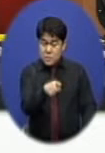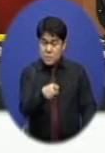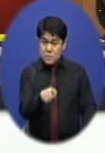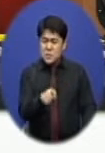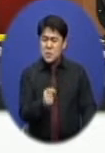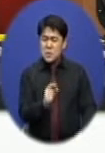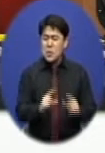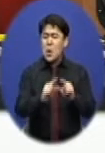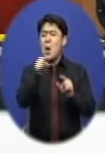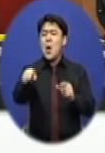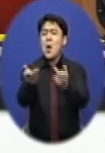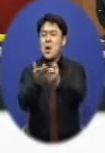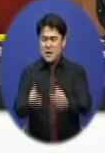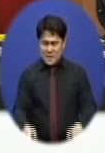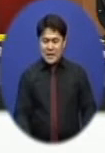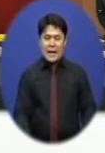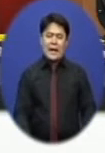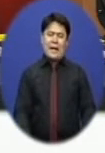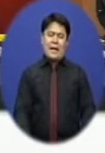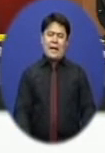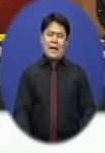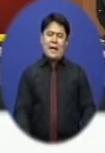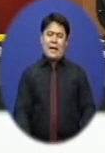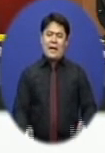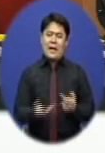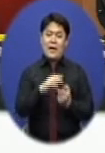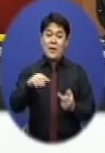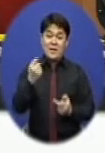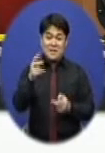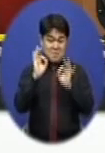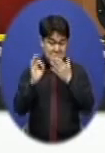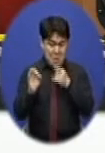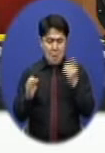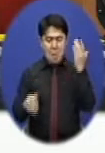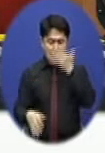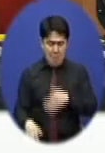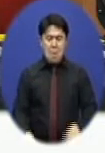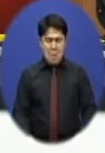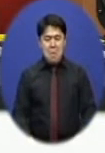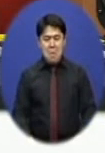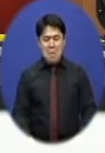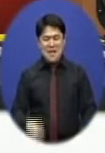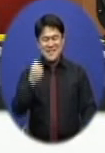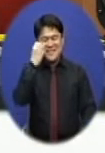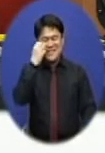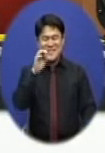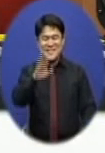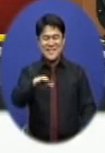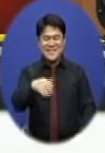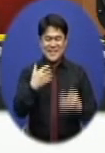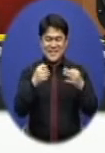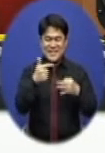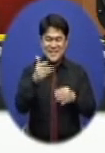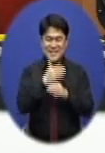하이면에서도 떨어진 또 섬이라고요. 아이고, 매. 아이고, 매. 섬에서도 이렇게 TV가 나오는군요. 예, 예. 아유, 되게 신기해요. 그 우리